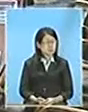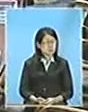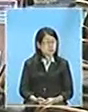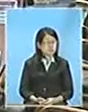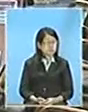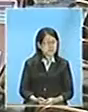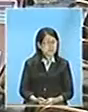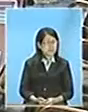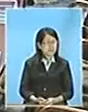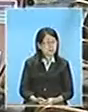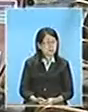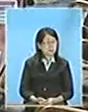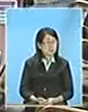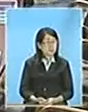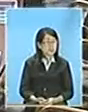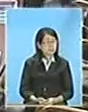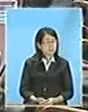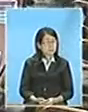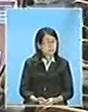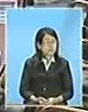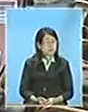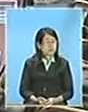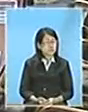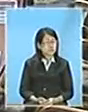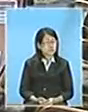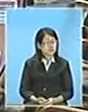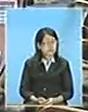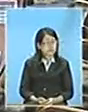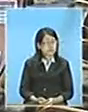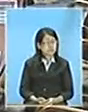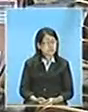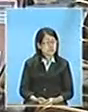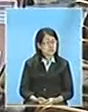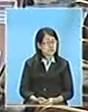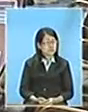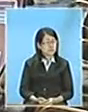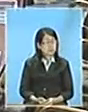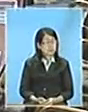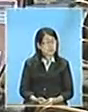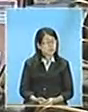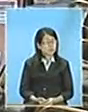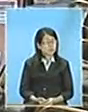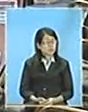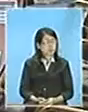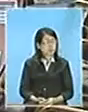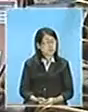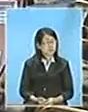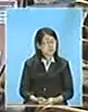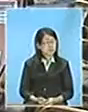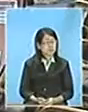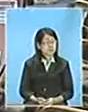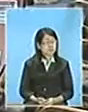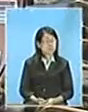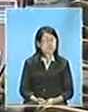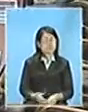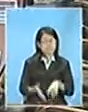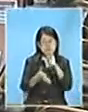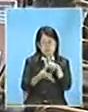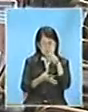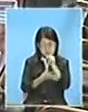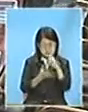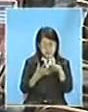นายสุริยาปัญจอนายสุวิทย์เมฆเสรีกุลนางสุอัมภาโคชไกร